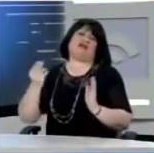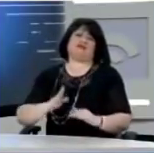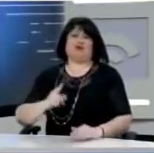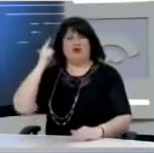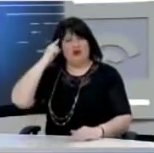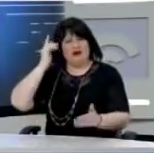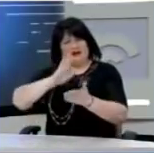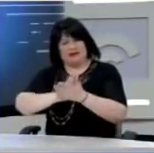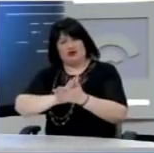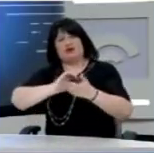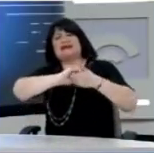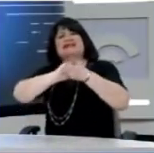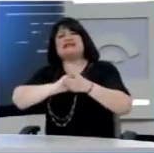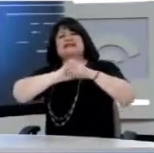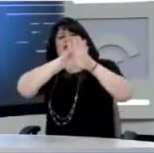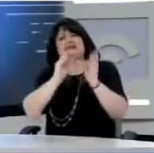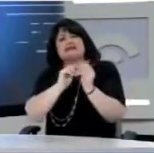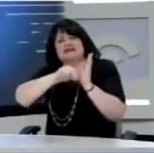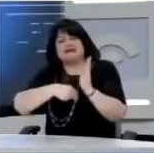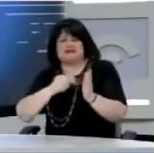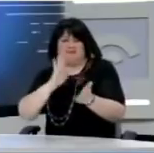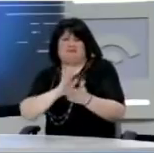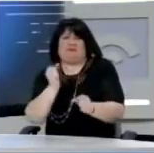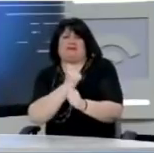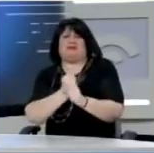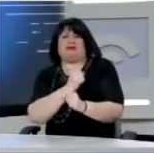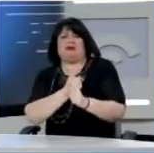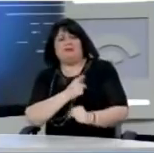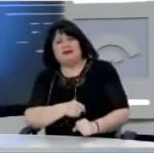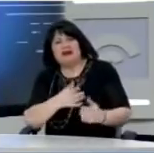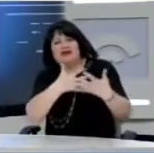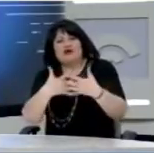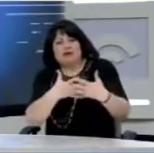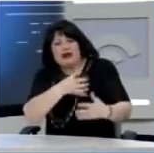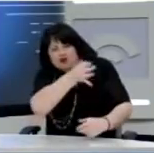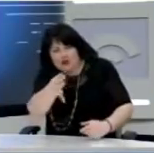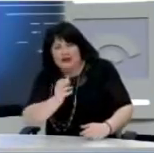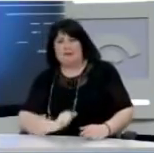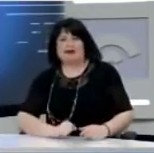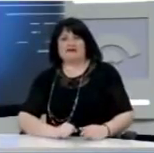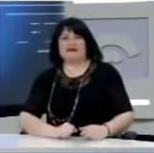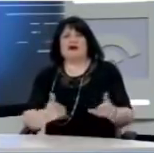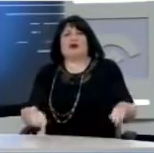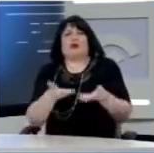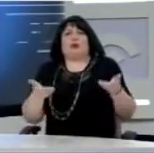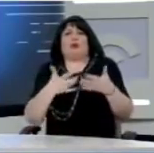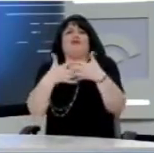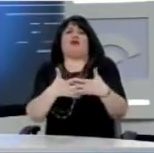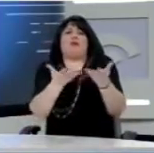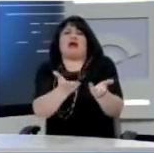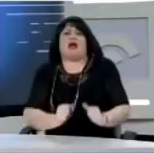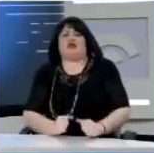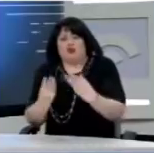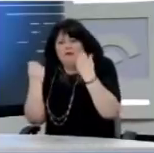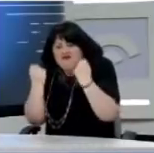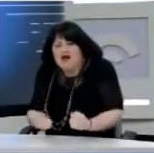της συλλογικής συμβάσης στη γραμμή του Συνδέσμου Ελλήνων Βιομηχάνων, το λέτε για να ελαφρύνετε τις ελίτ και να βαρύνετε